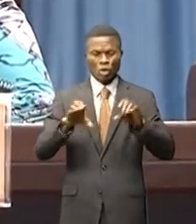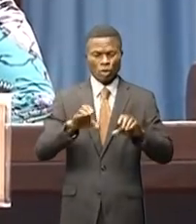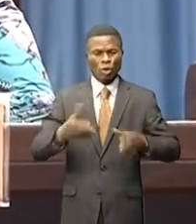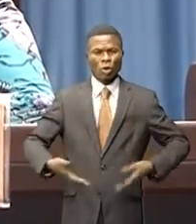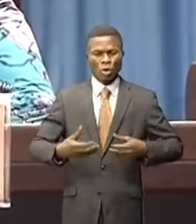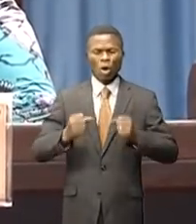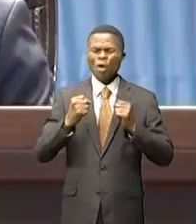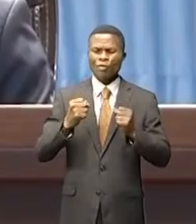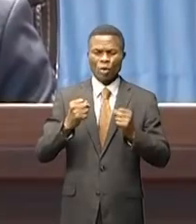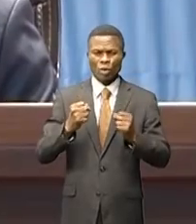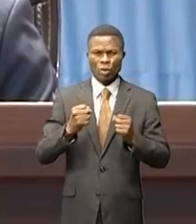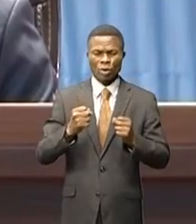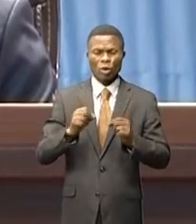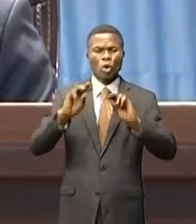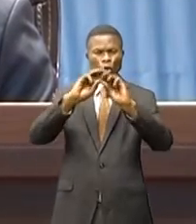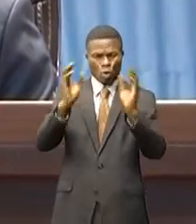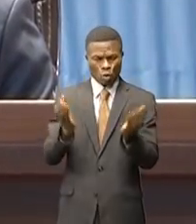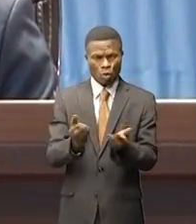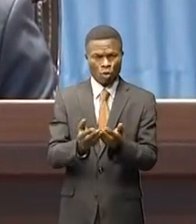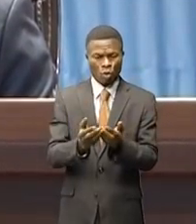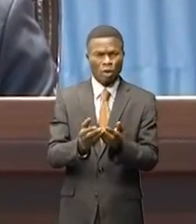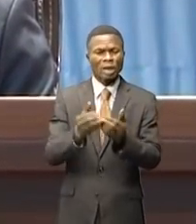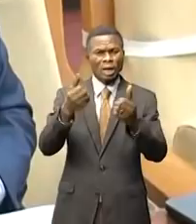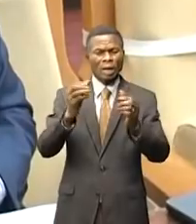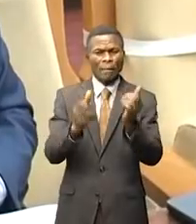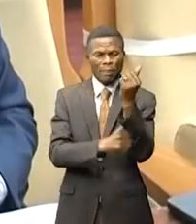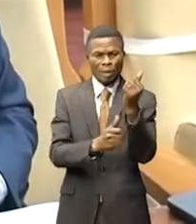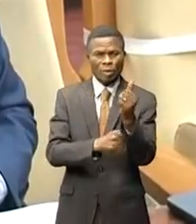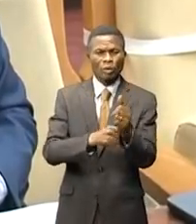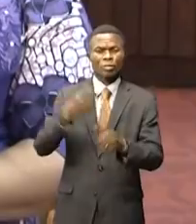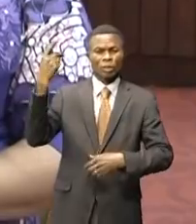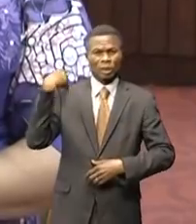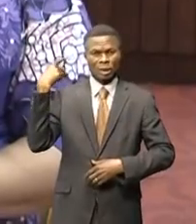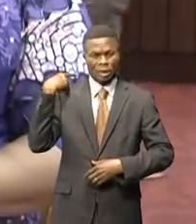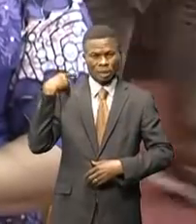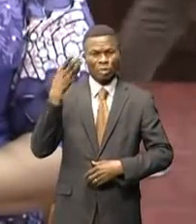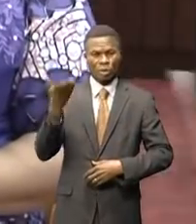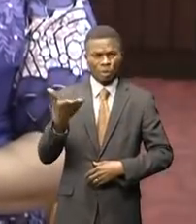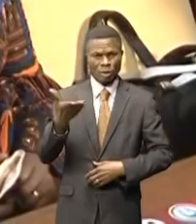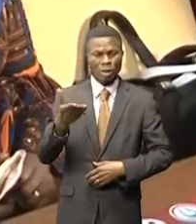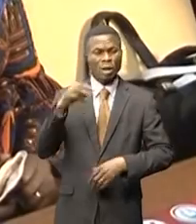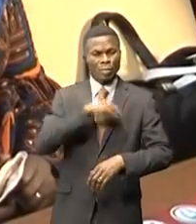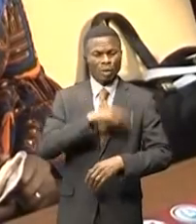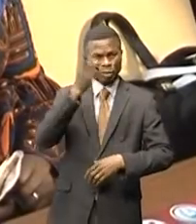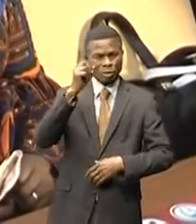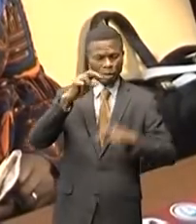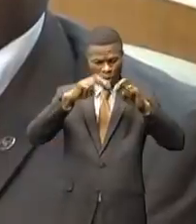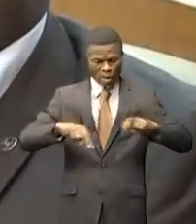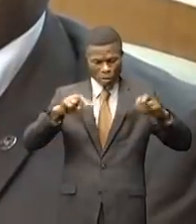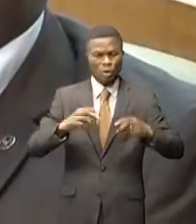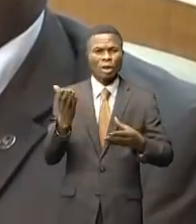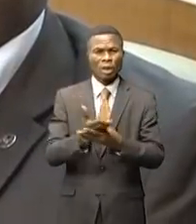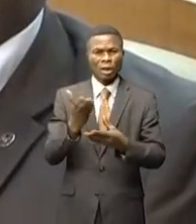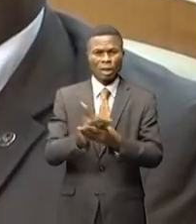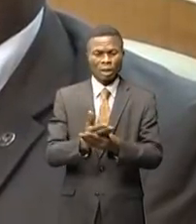détendue cette commission ne sera composé que des élus légitimes du peuple et aura pour mission d'examiner les dossiers